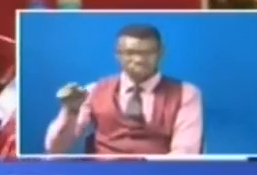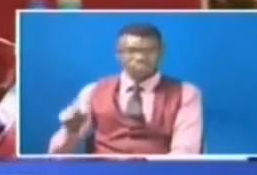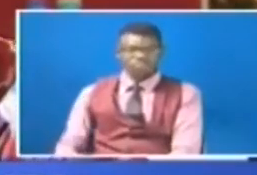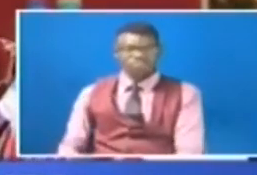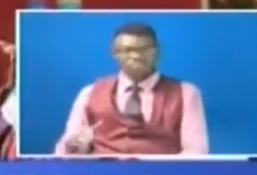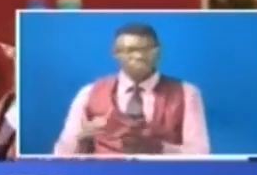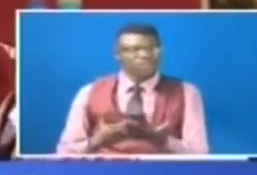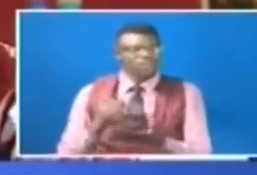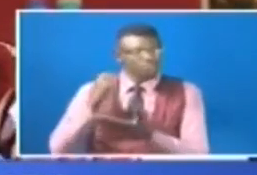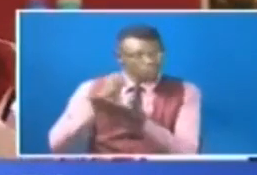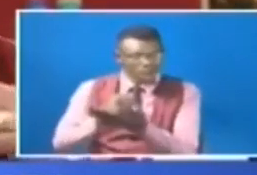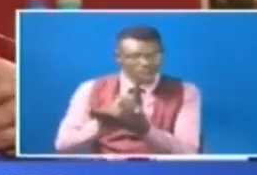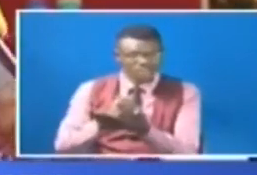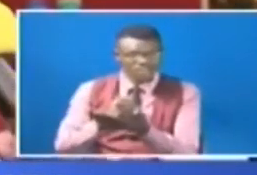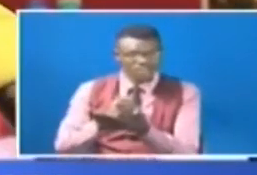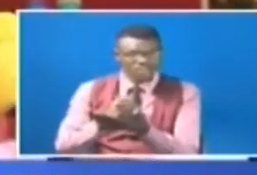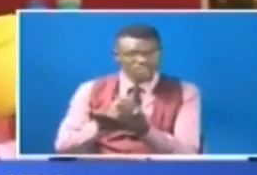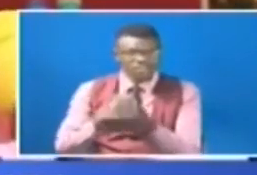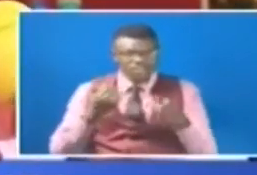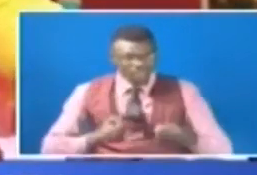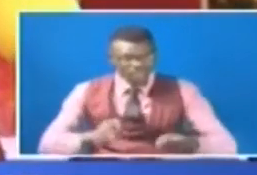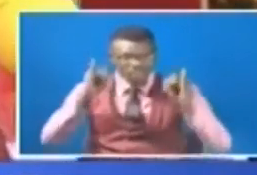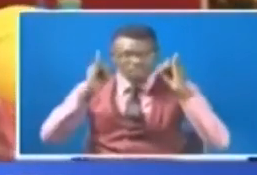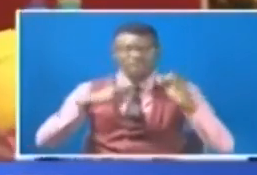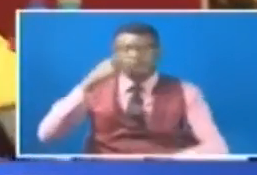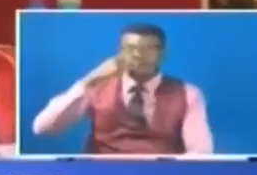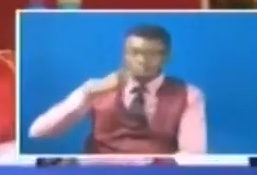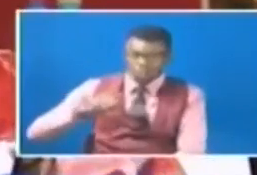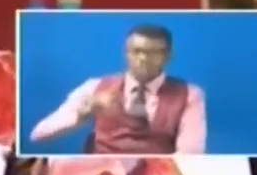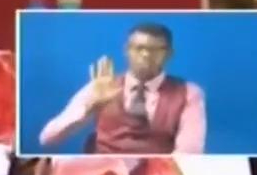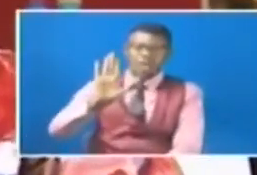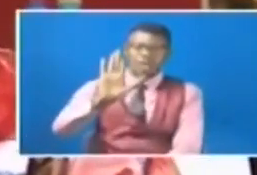Kenyatta kutekeleza sera zake.